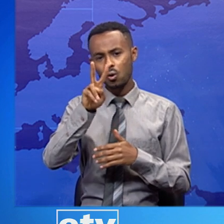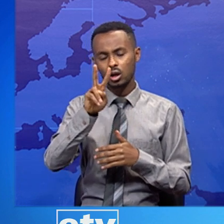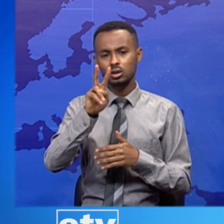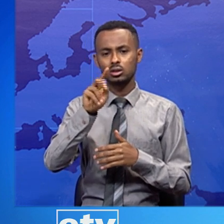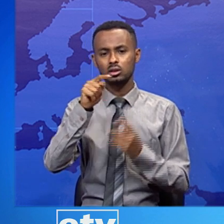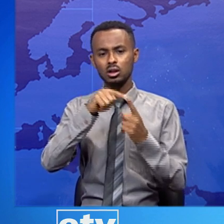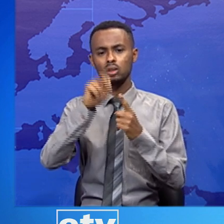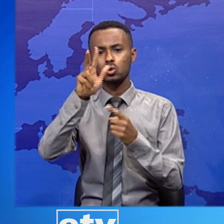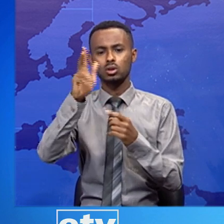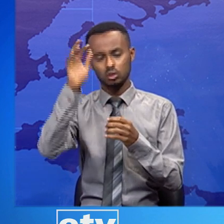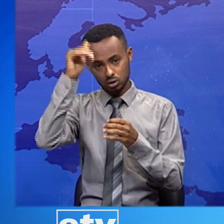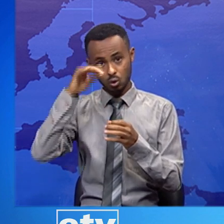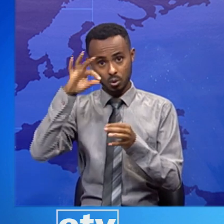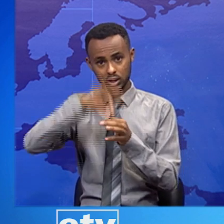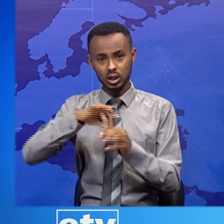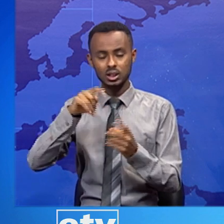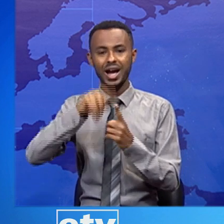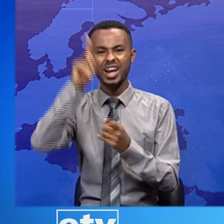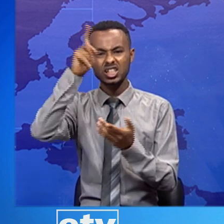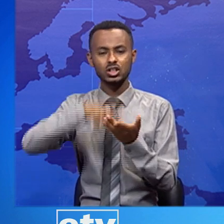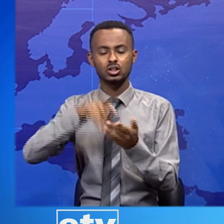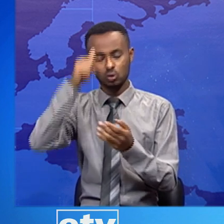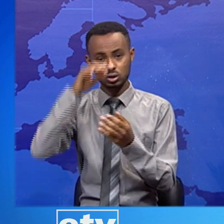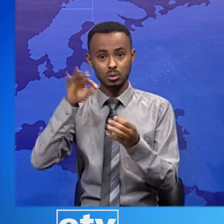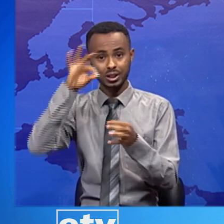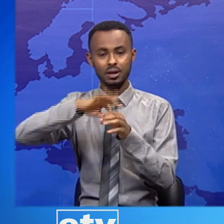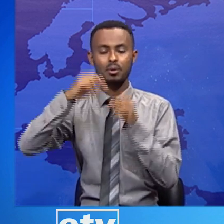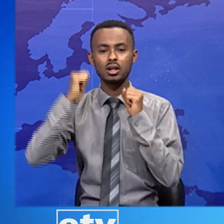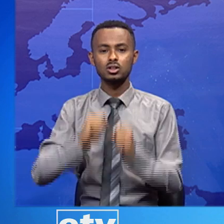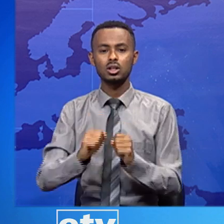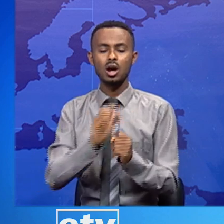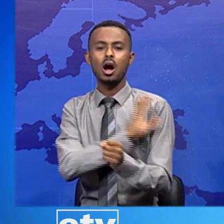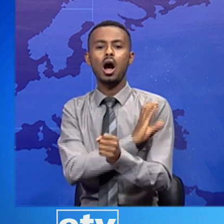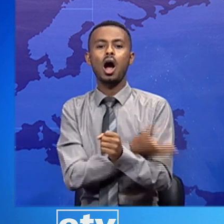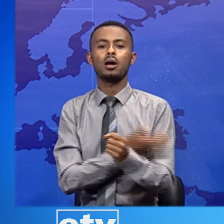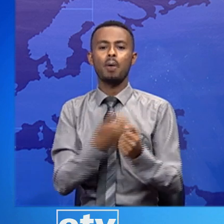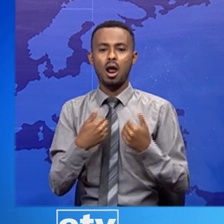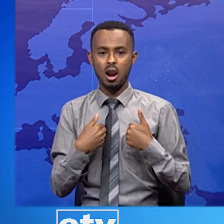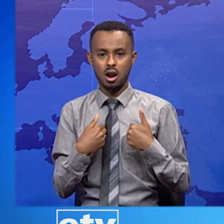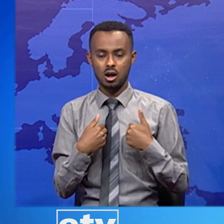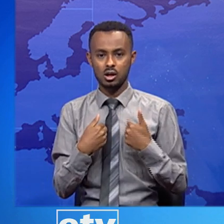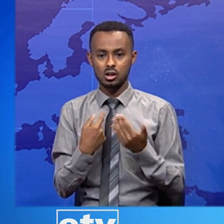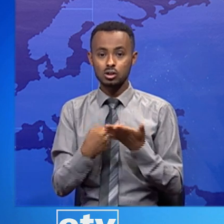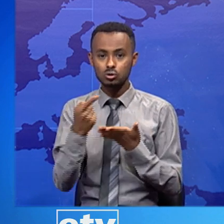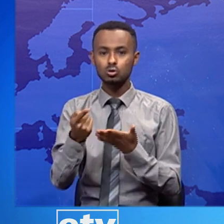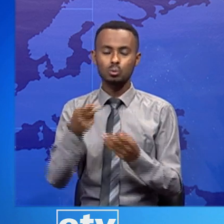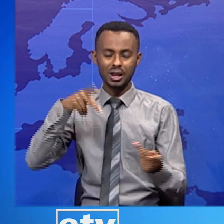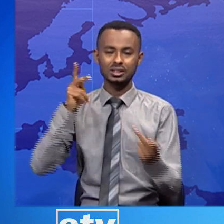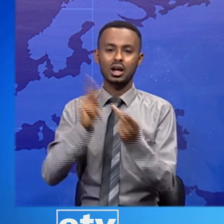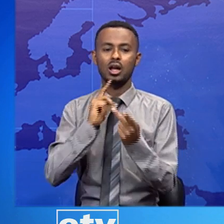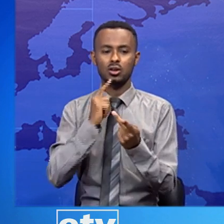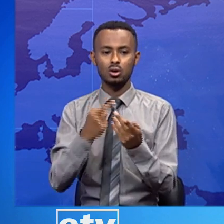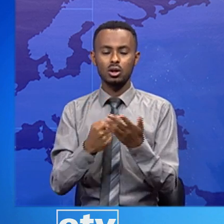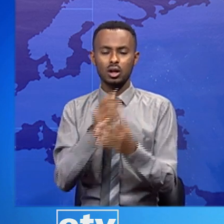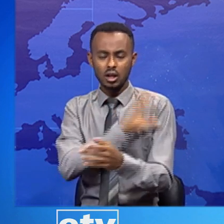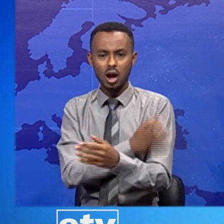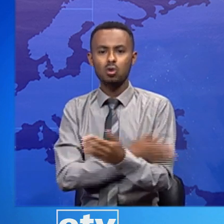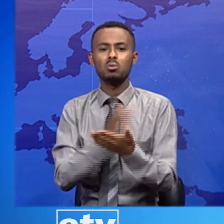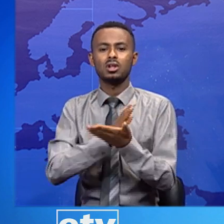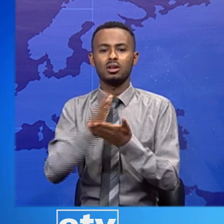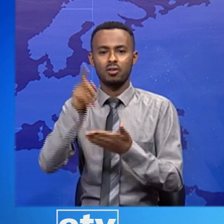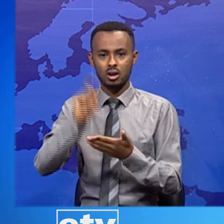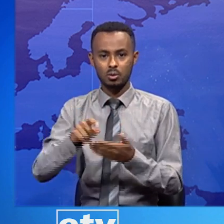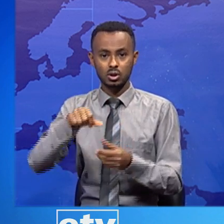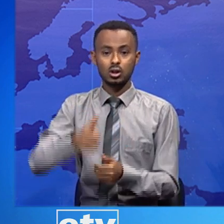ከሁለት ከሶስት ሰው መቅጠር እስከ ሺዎች መቅጠርን የሚያስችል ፖቴንሻል አለ። እሱን ማሳካት እንደየ